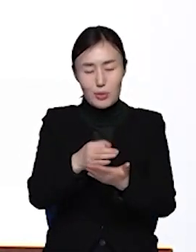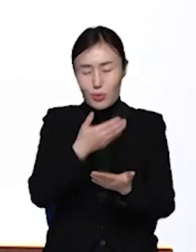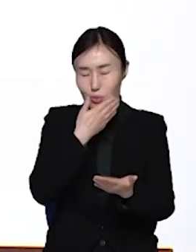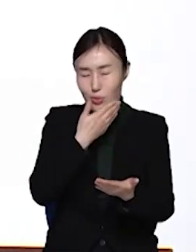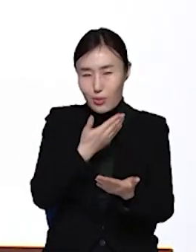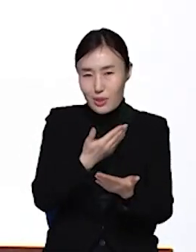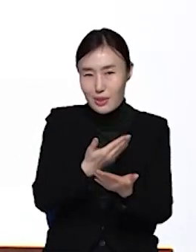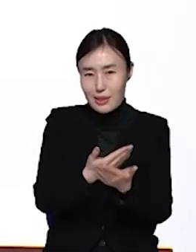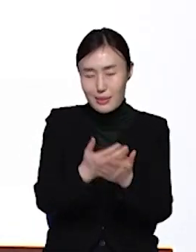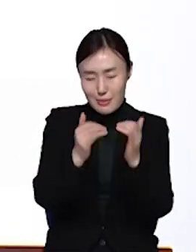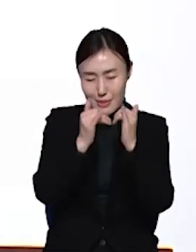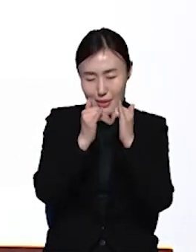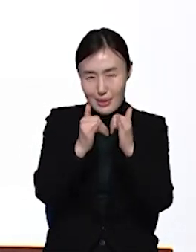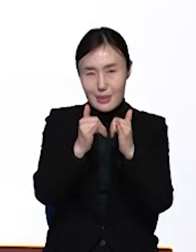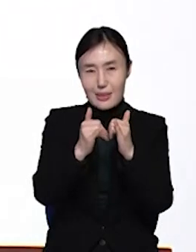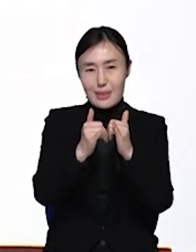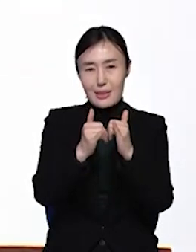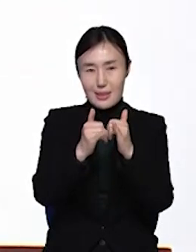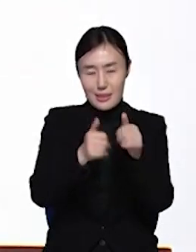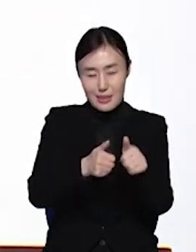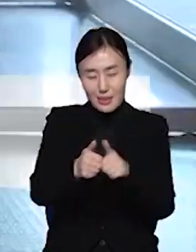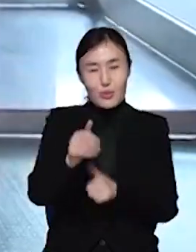정도의 대단한 승리가 될 것이기 때문입니다.